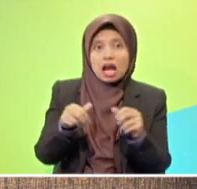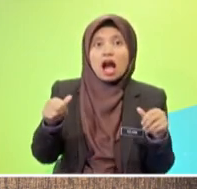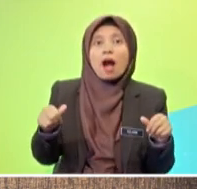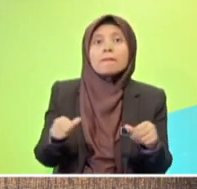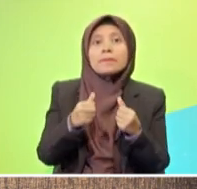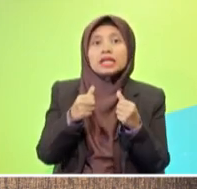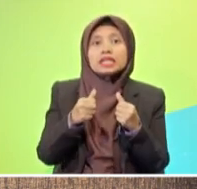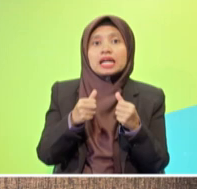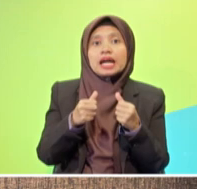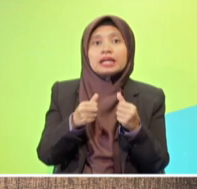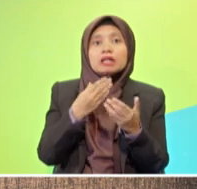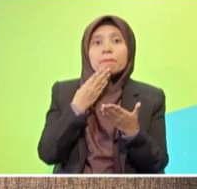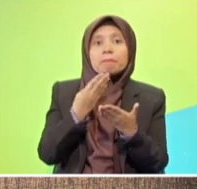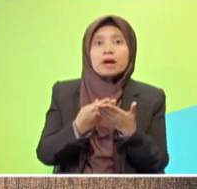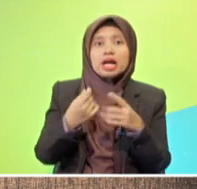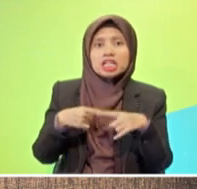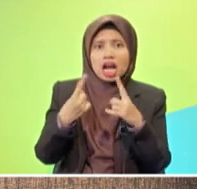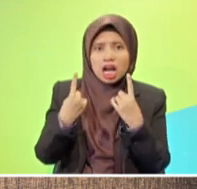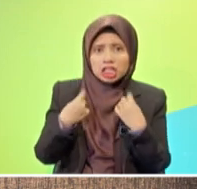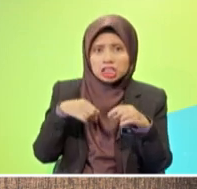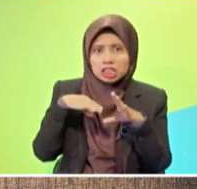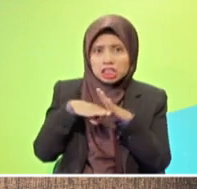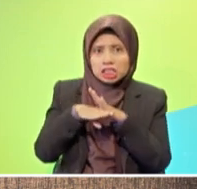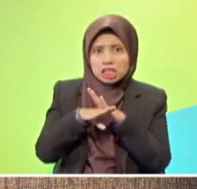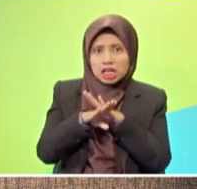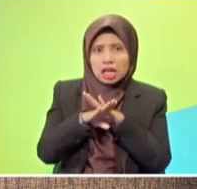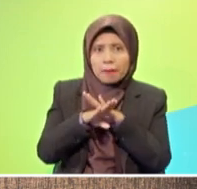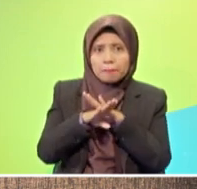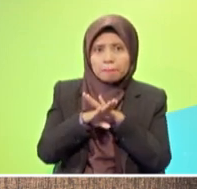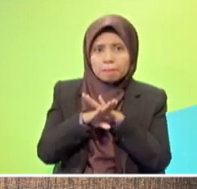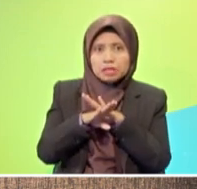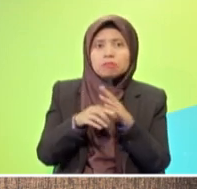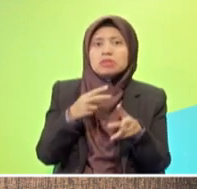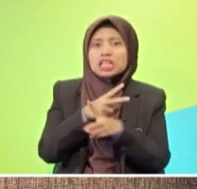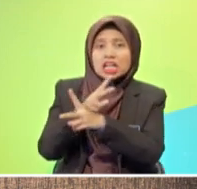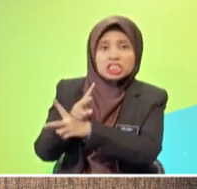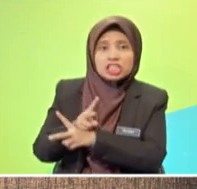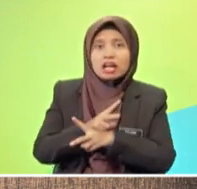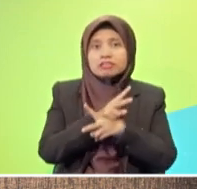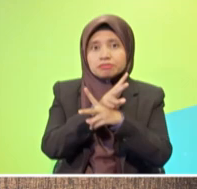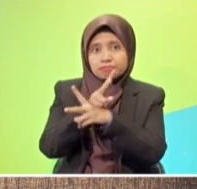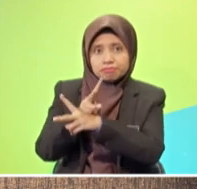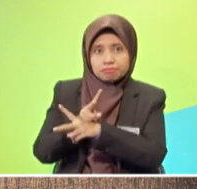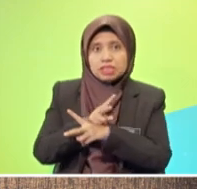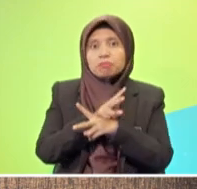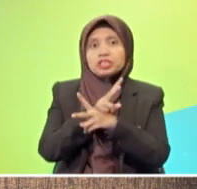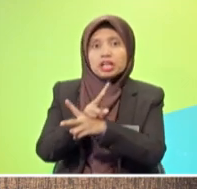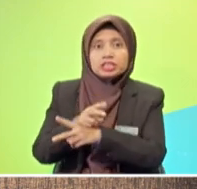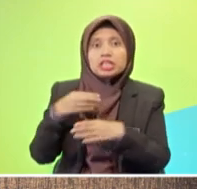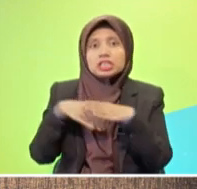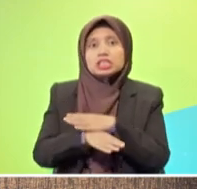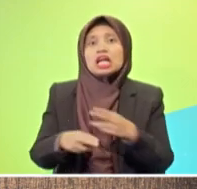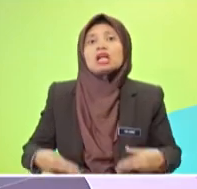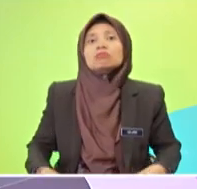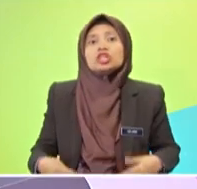dalam kehidupan itu tidak seharusnya bersikap seperti juragan yang tidak berhati-hati sehingga kapal-kapalnya tergadai Ya kita harus